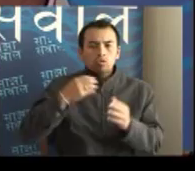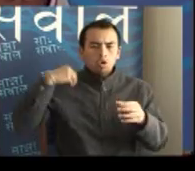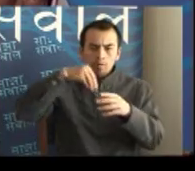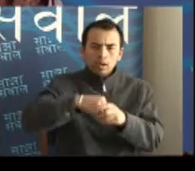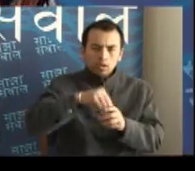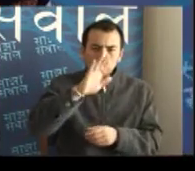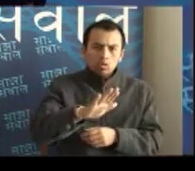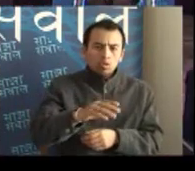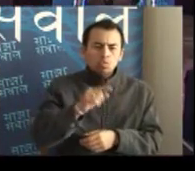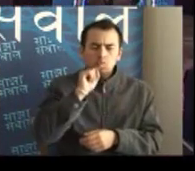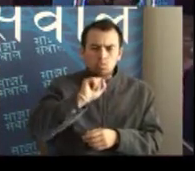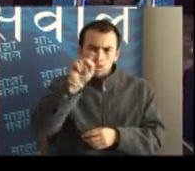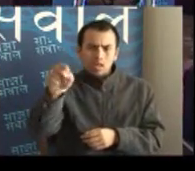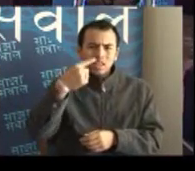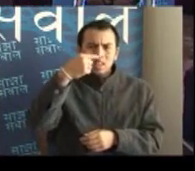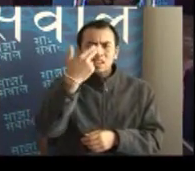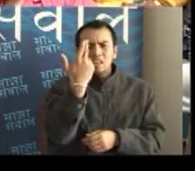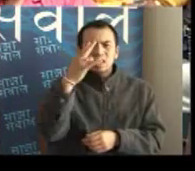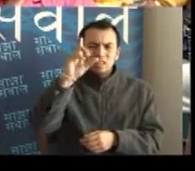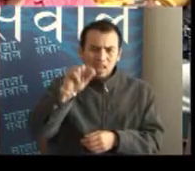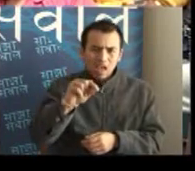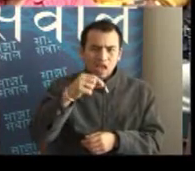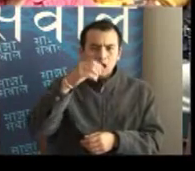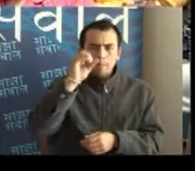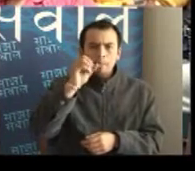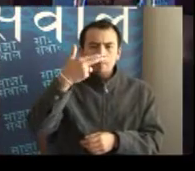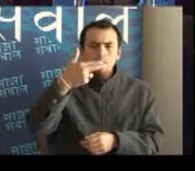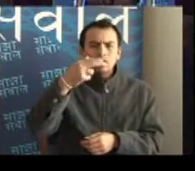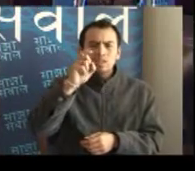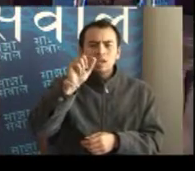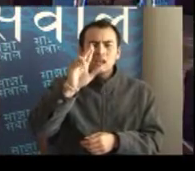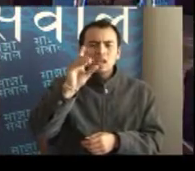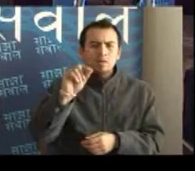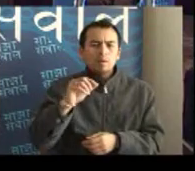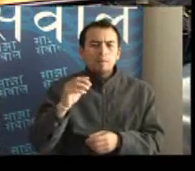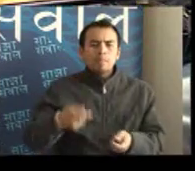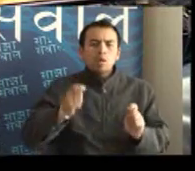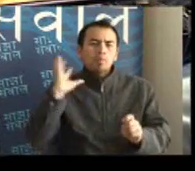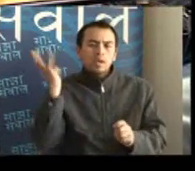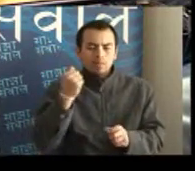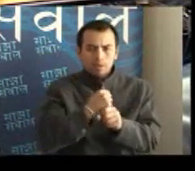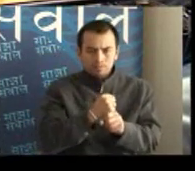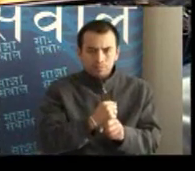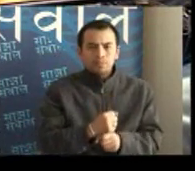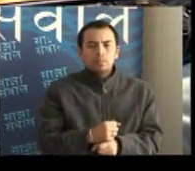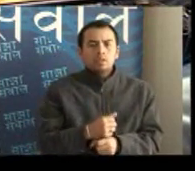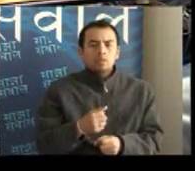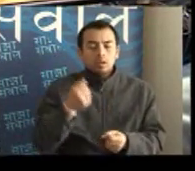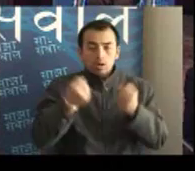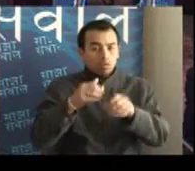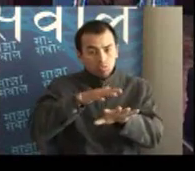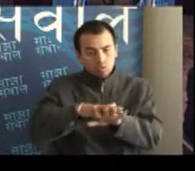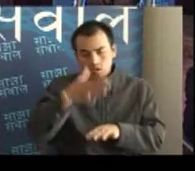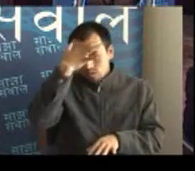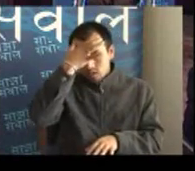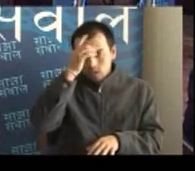हुनुहुन्छ मलाई लाग्छ, कुनामा हुनुहुन्छ निशा पच भैया, मैले तपाईँलाई कहिले काहीँ देख्थेँ बेकरी क्याफेमा पुग्दाखेरि, मेन चाहिँ नि होइन हामीलाई गाडीको समस्या